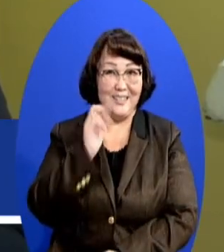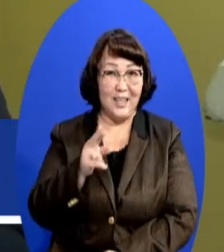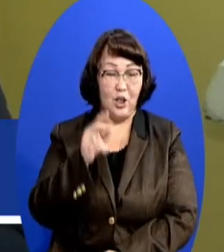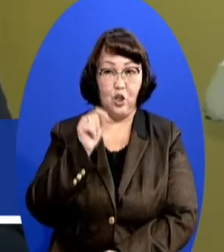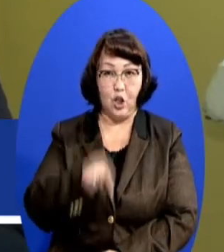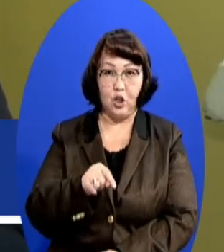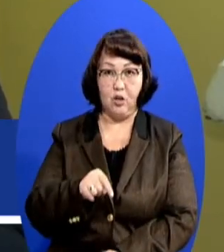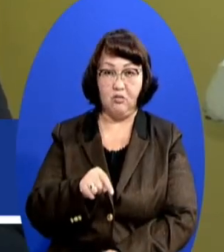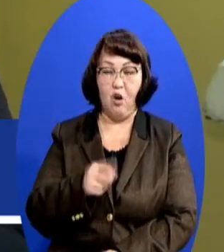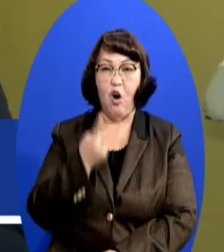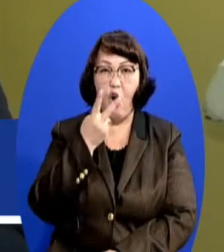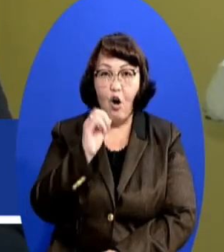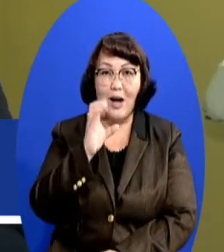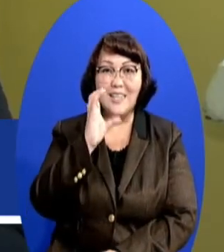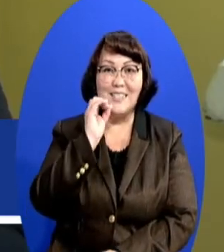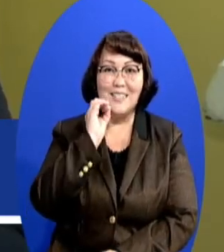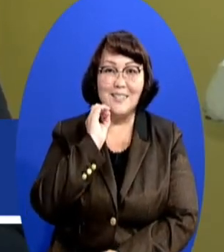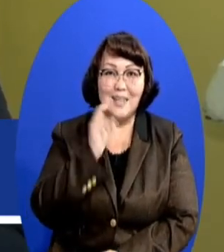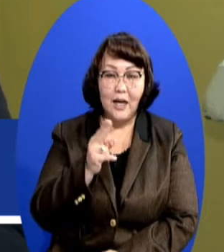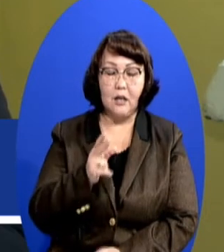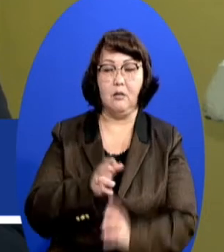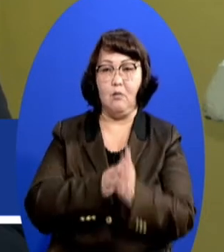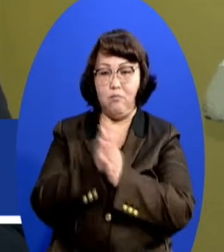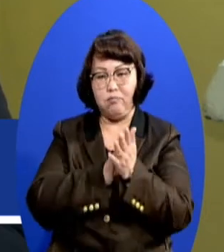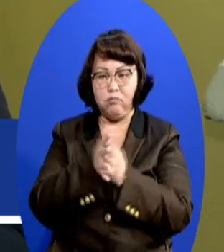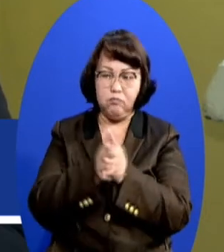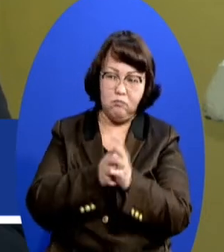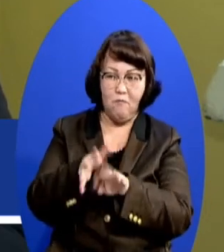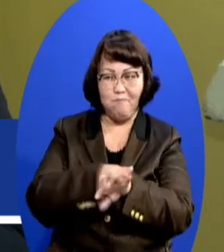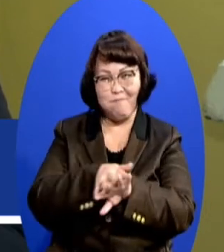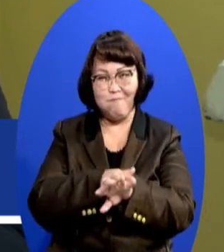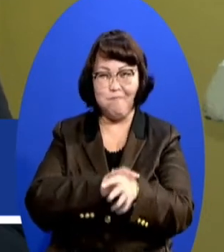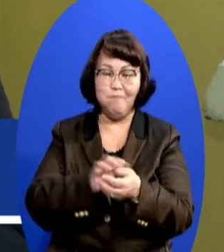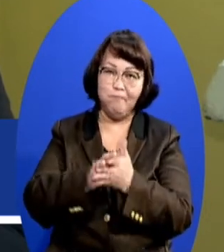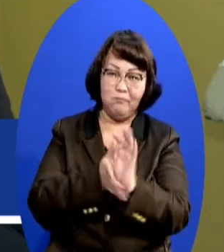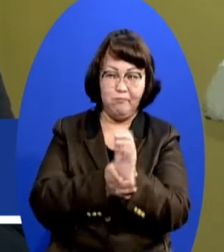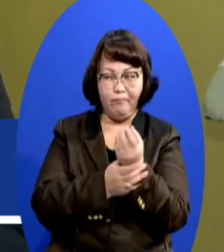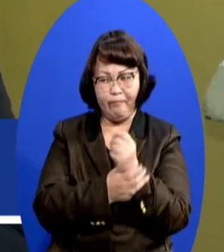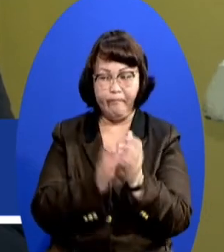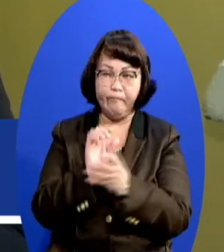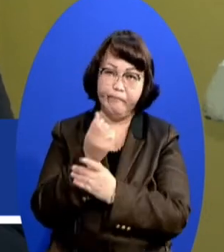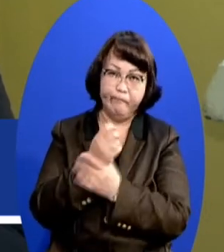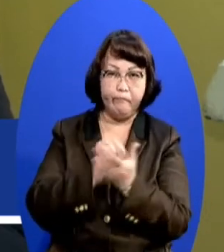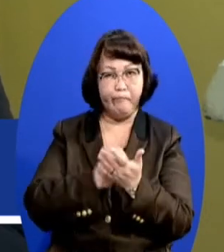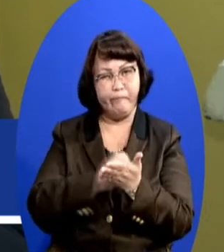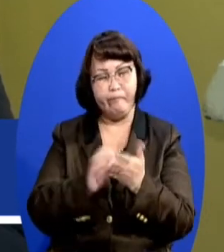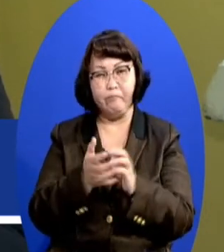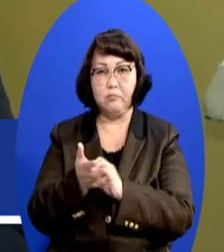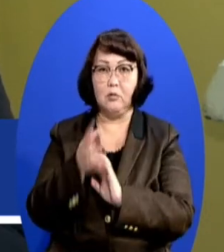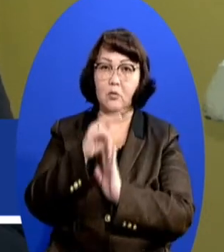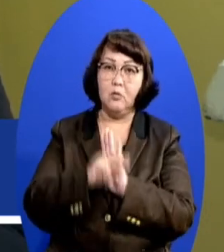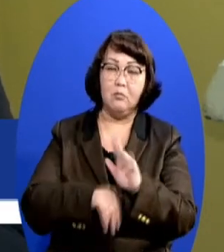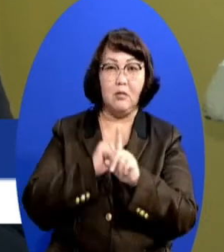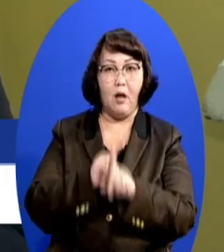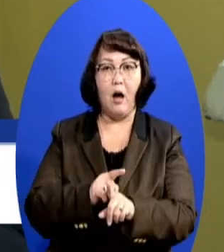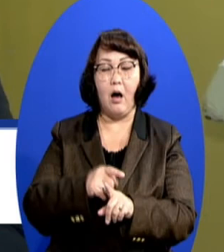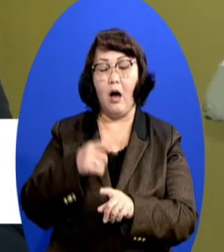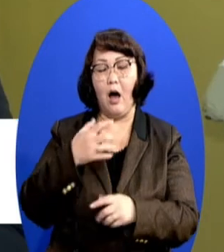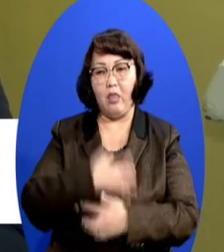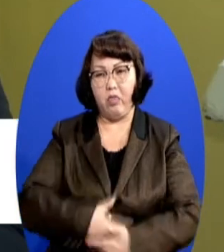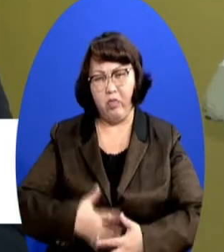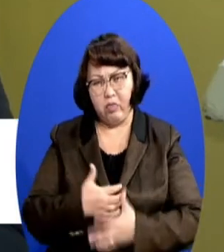савандаж зөв дарааллын дагуу угааснаар амьсгалын замын одоо халдваруудаас гадна гэсний халдвараас ч гэсэн бүрэн одоо хамгаалах боломжтой